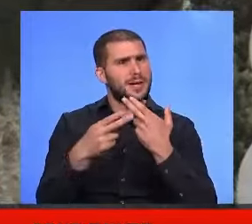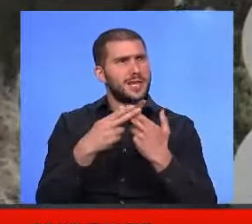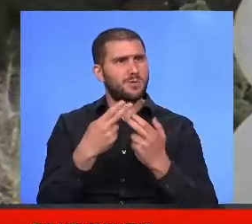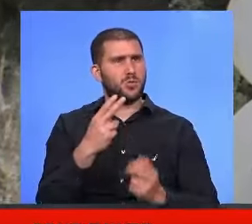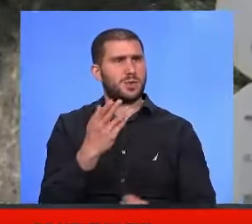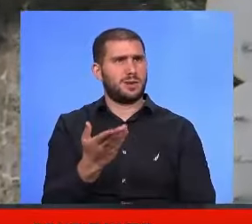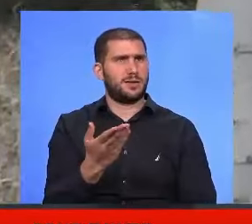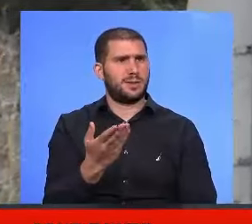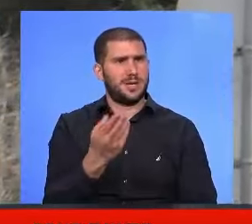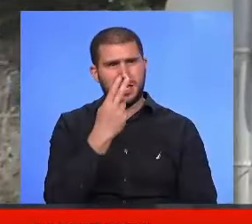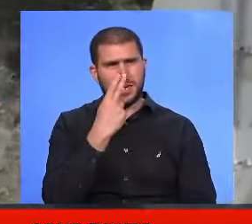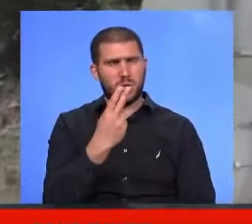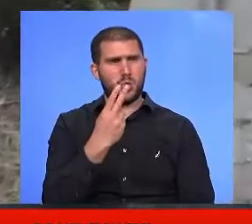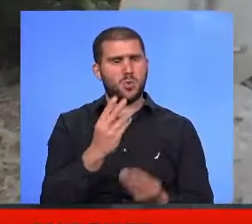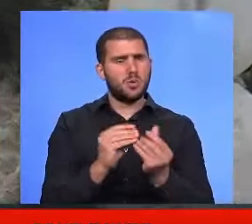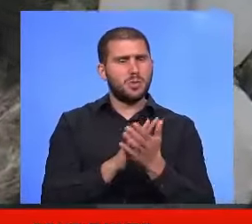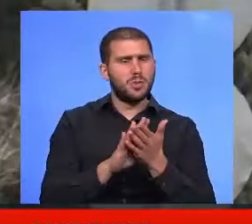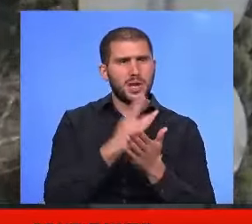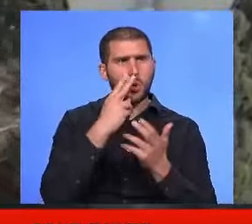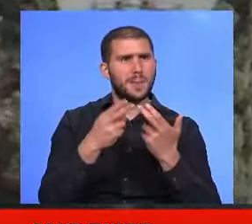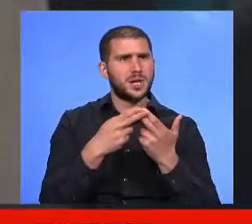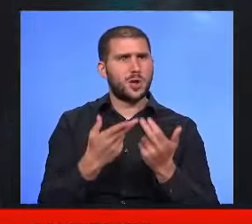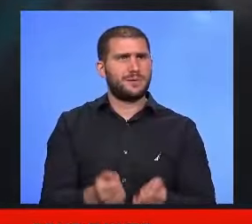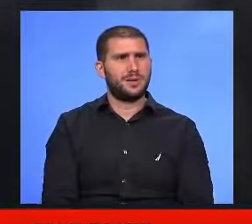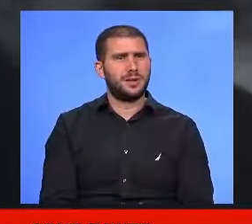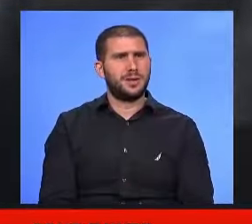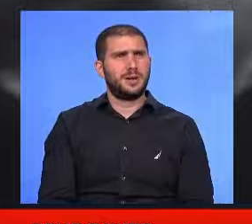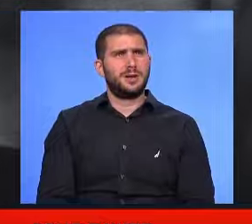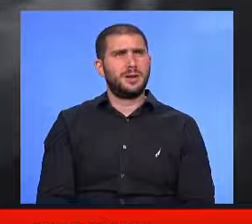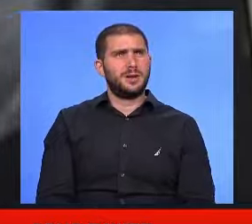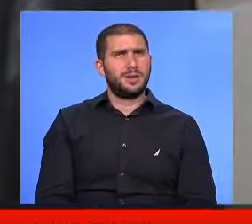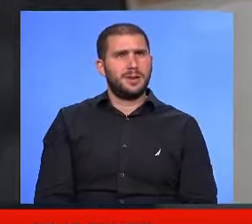יתקרבו לזה, יראו את הטקסטורה, יראו את זה מקרוב.